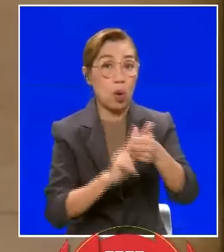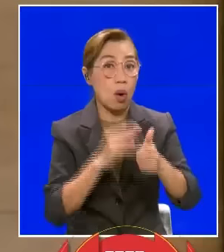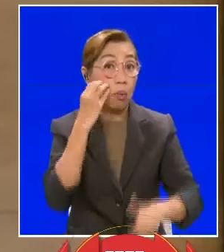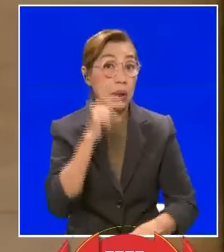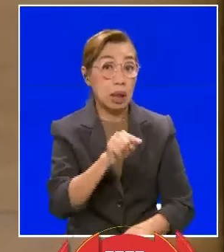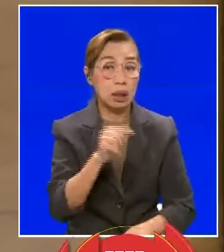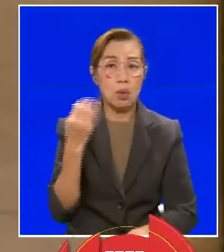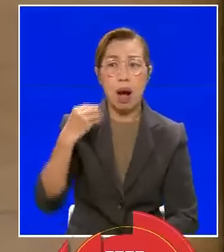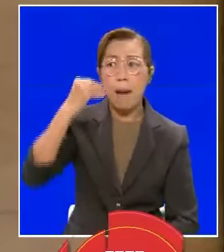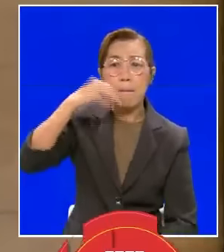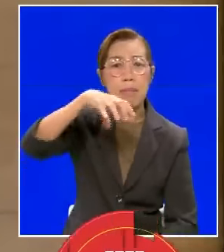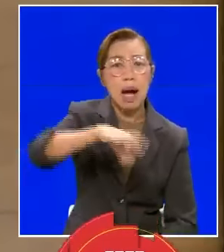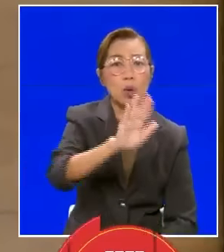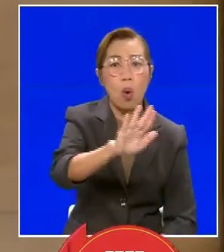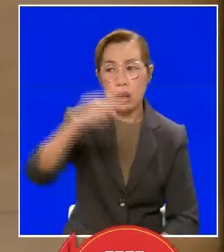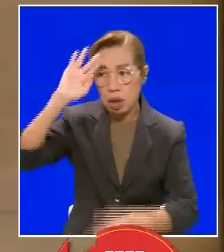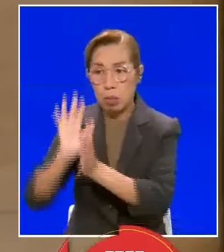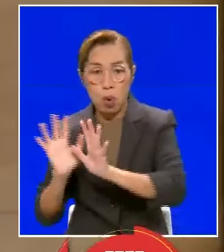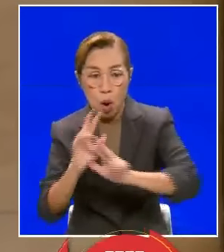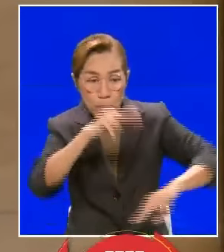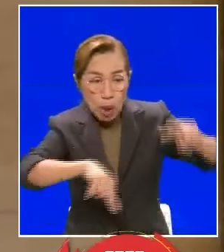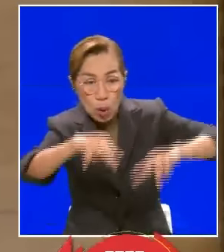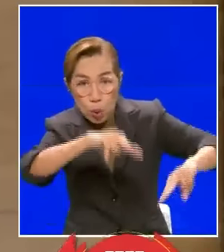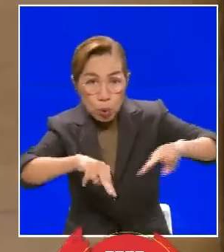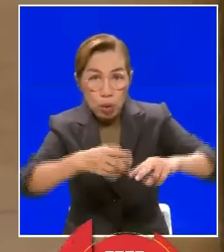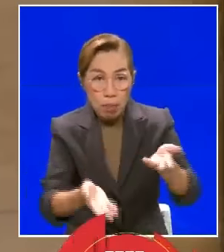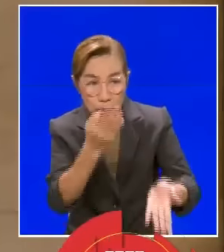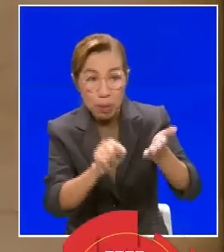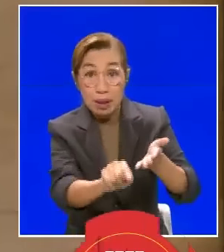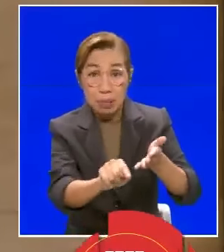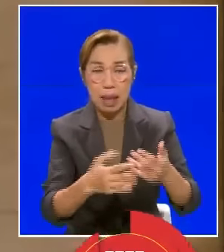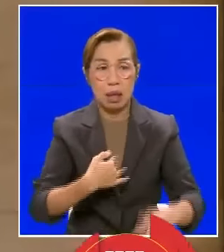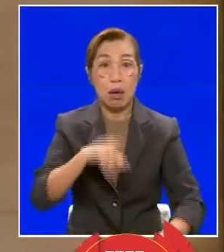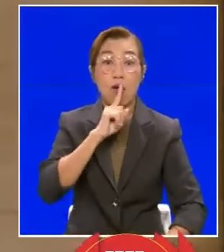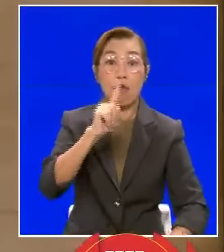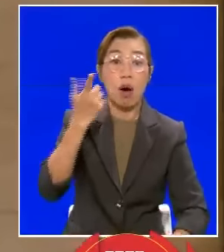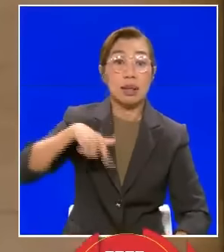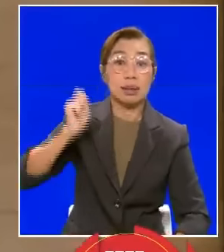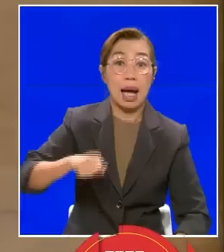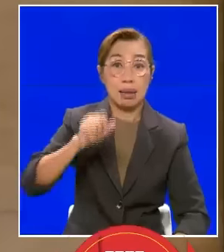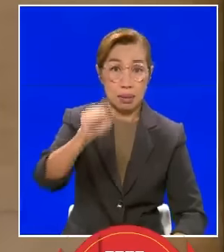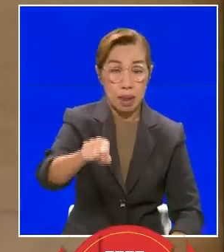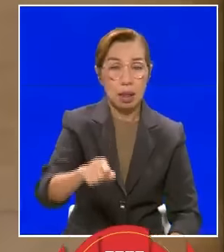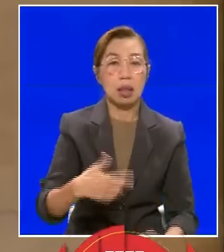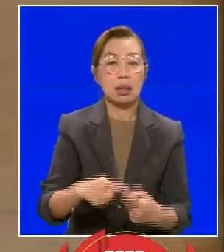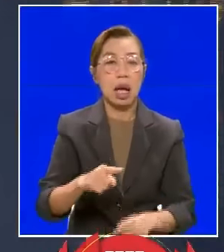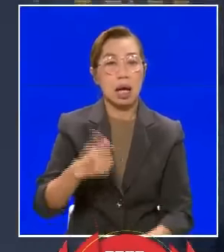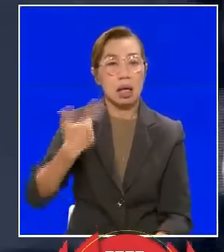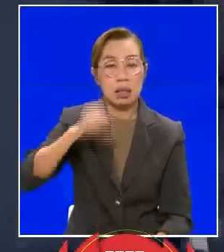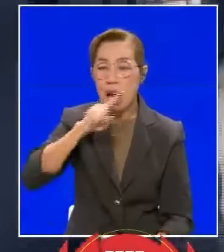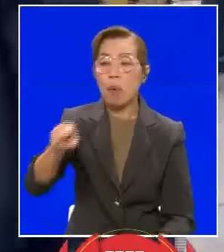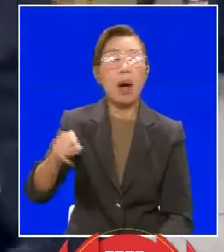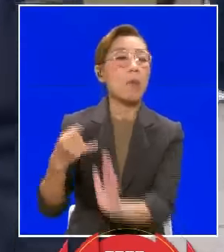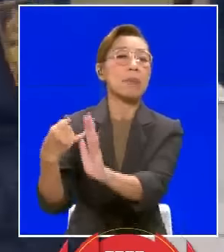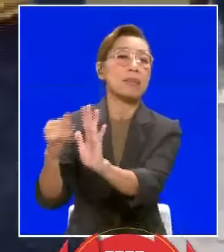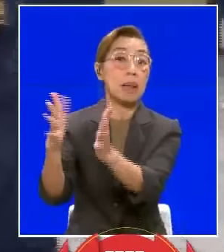ที่ที่ไปค้นบ้านเขาสุดท้ายศาลทุจริตยกฟ้องเจ้าหน้าที่ที่บุกค้นบ้านนักข่าวก็ไปถามอ้าวแล้วมันจะไปกระทบไ